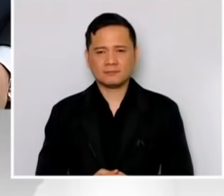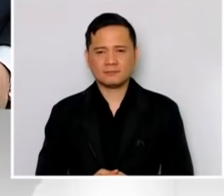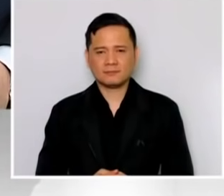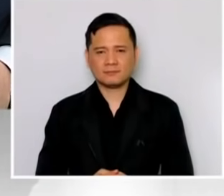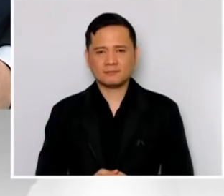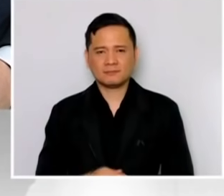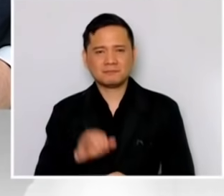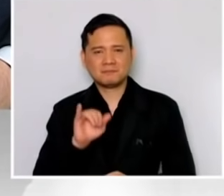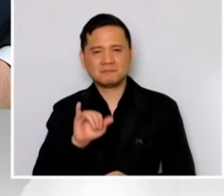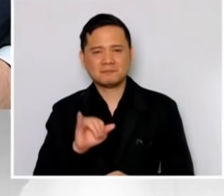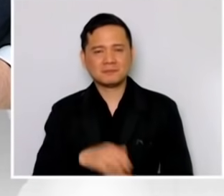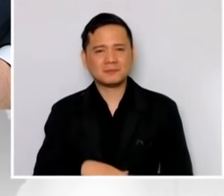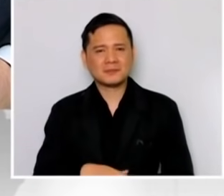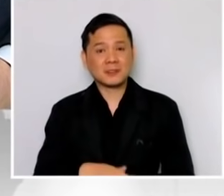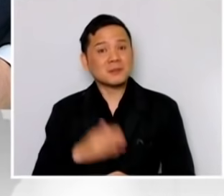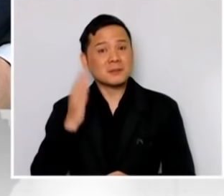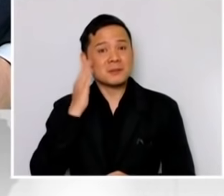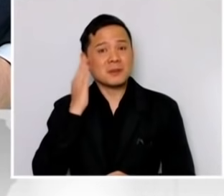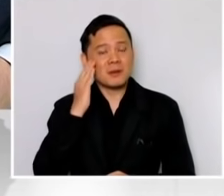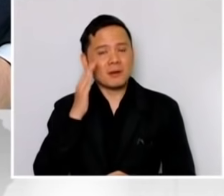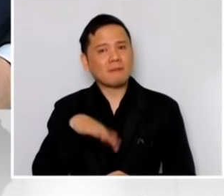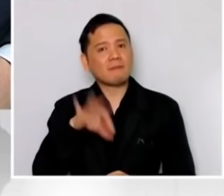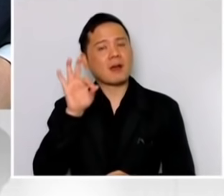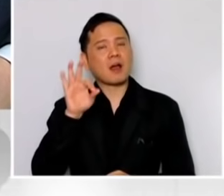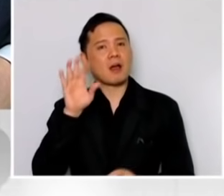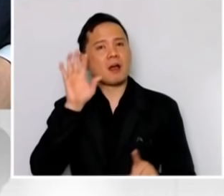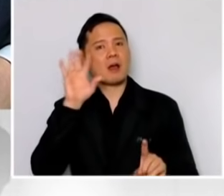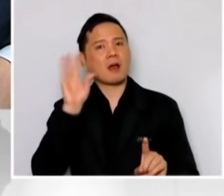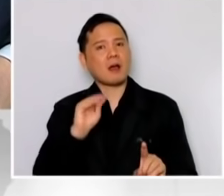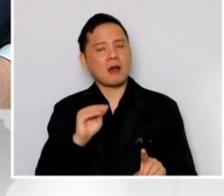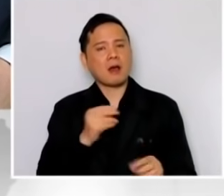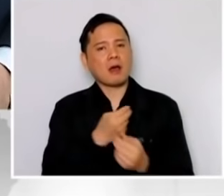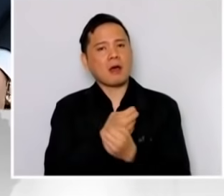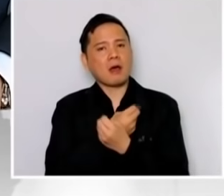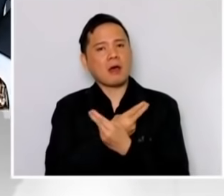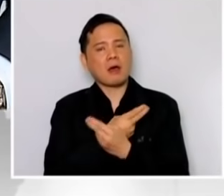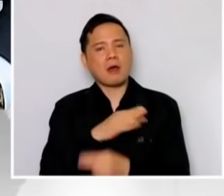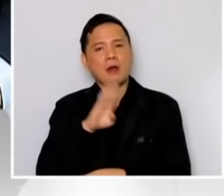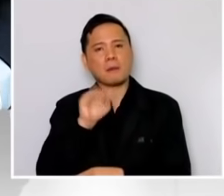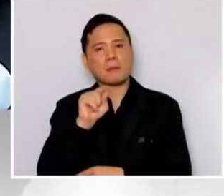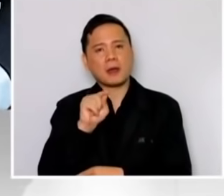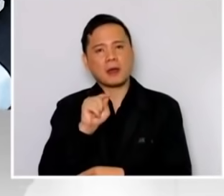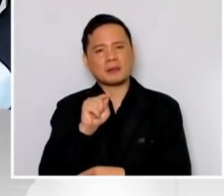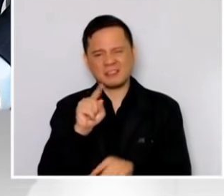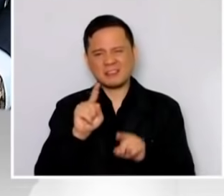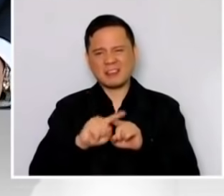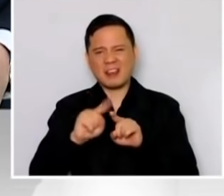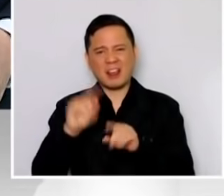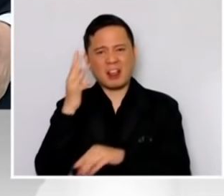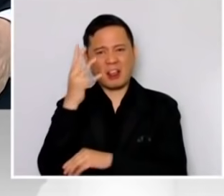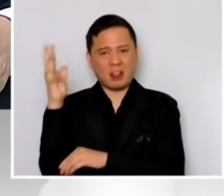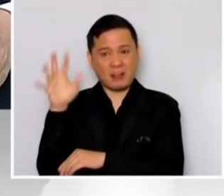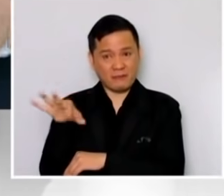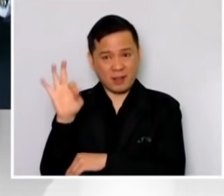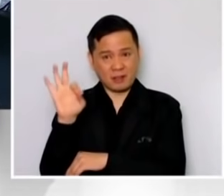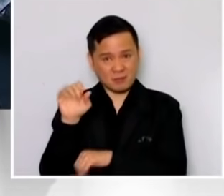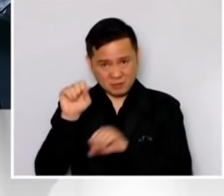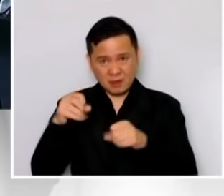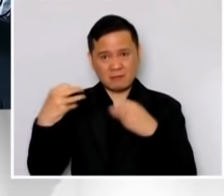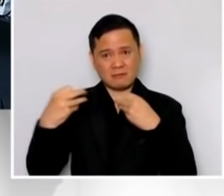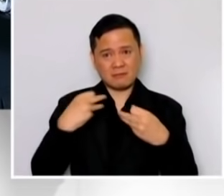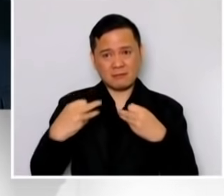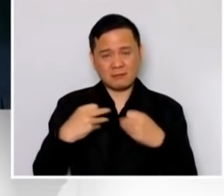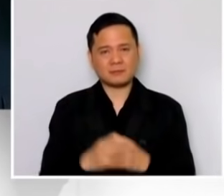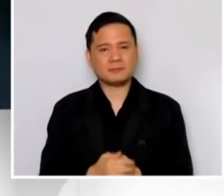May mga nadiskubring kakaibang paniki sa isang gubat. San ba to, Boyet? Karen, mga kapamilya, alam nyo ba